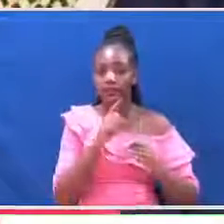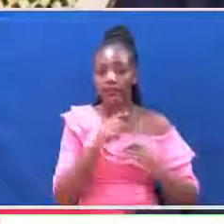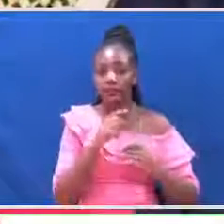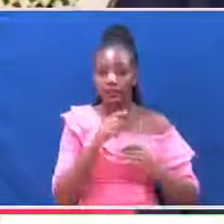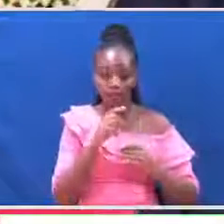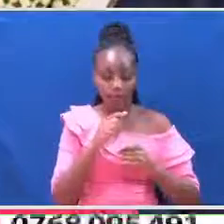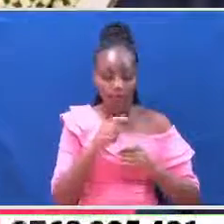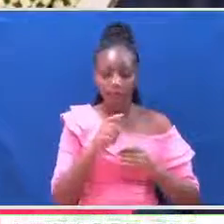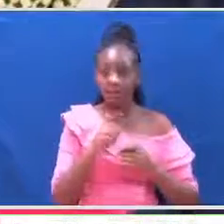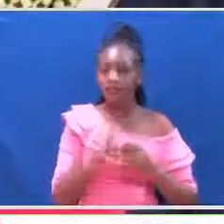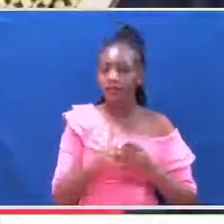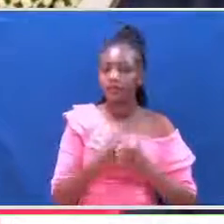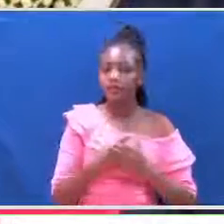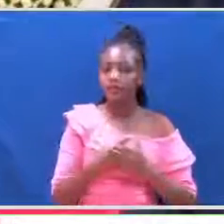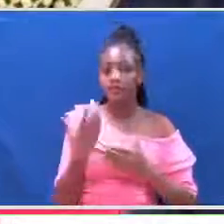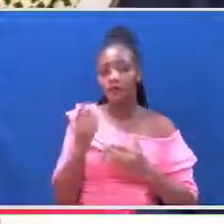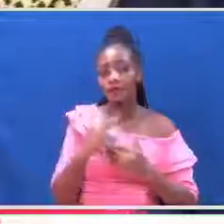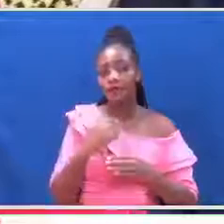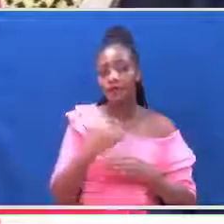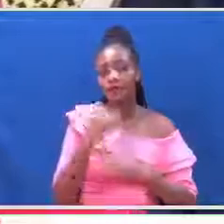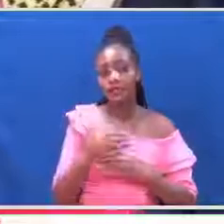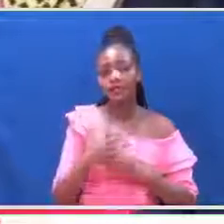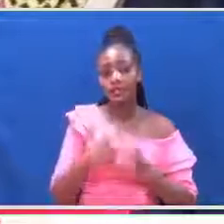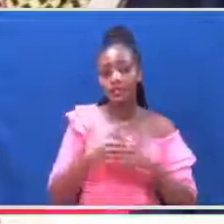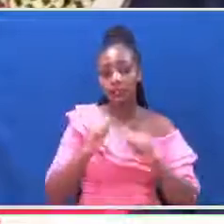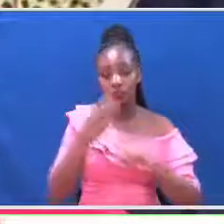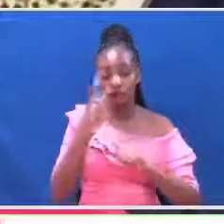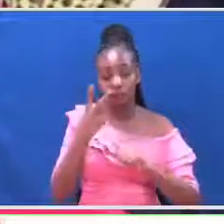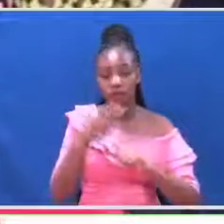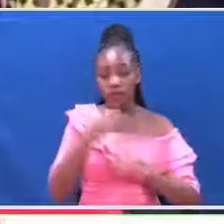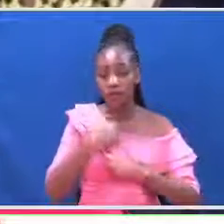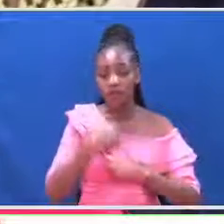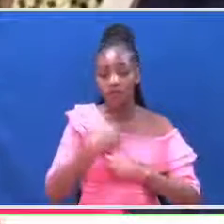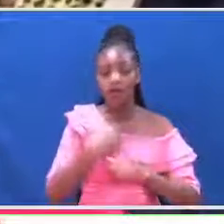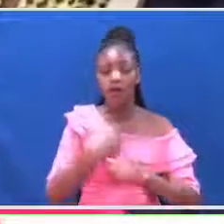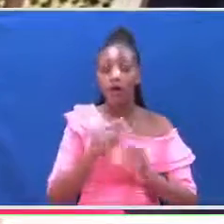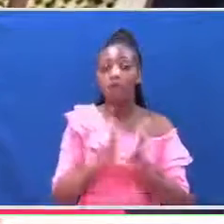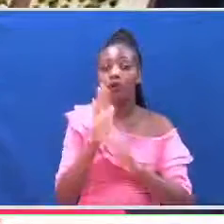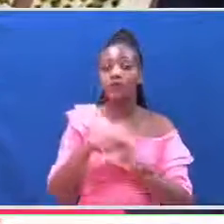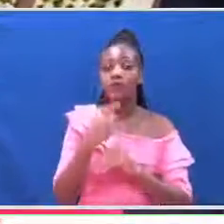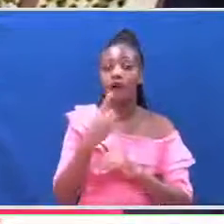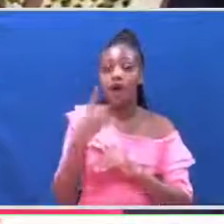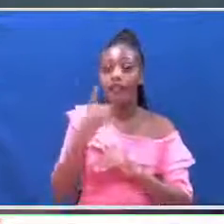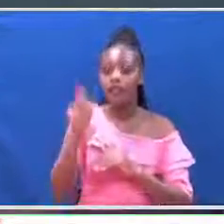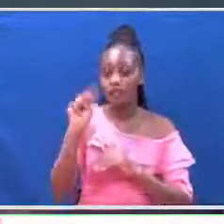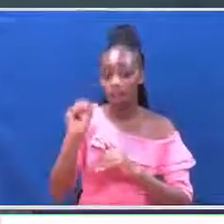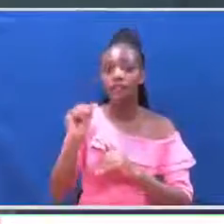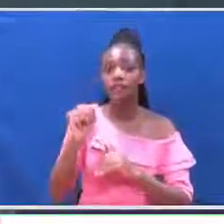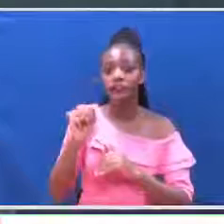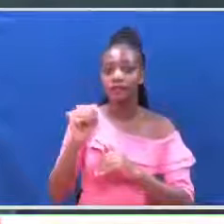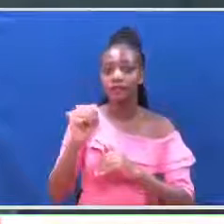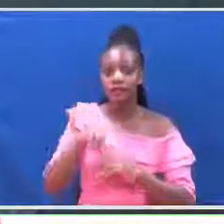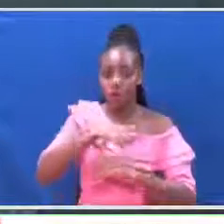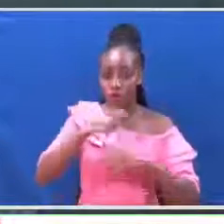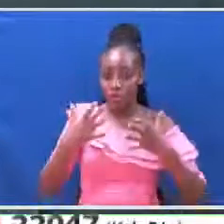zinaanza kwa mwezija unakuja utapata tumepata Zaidi ya 100 KM of kamai